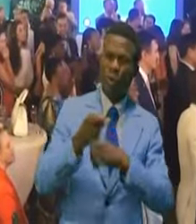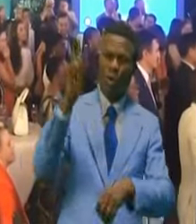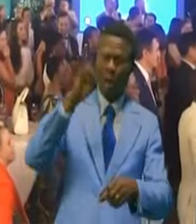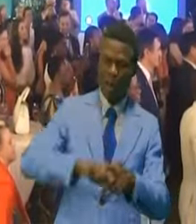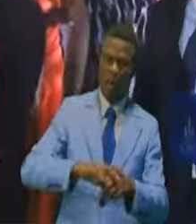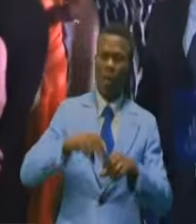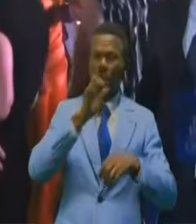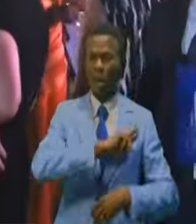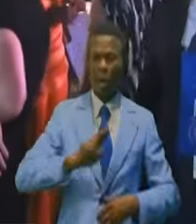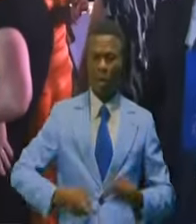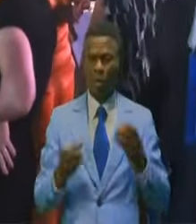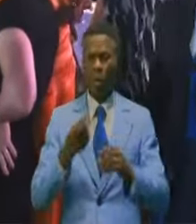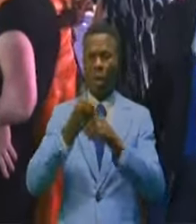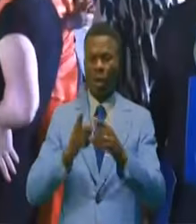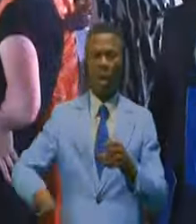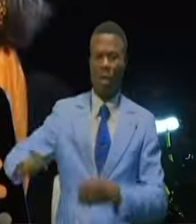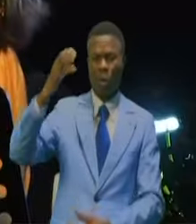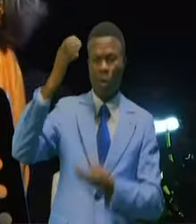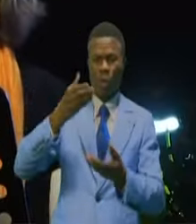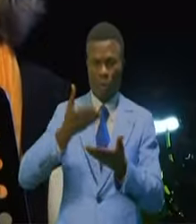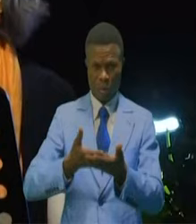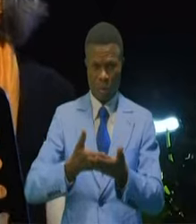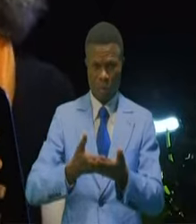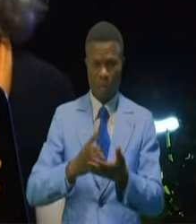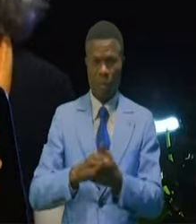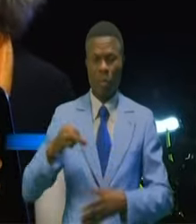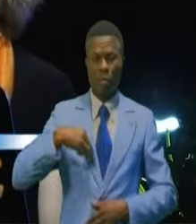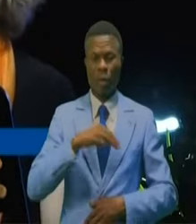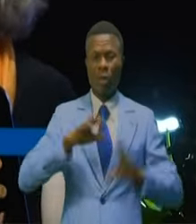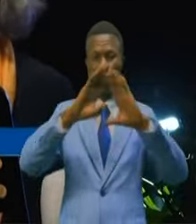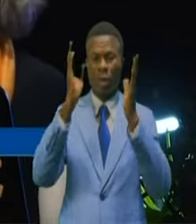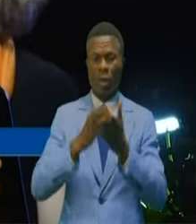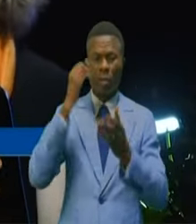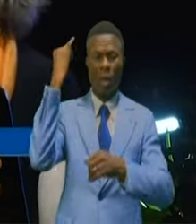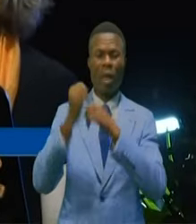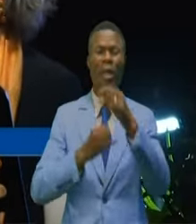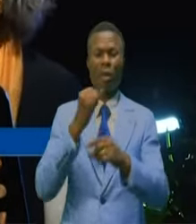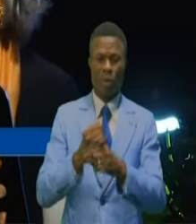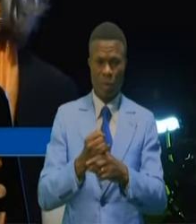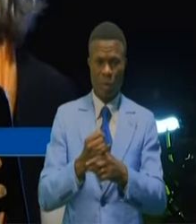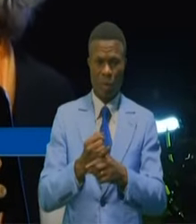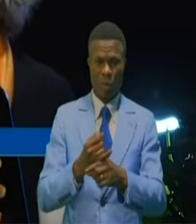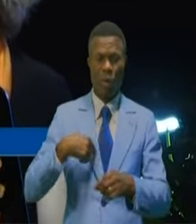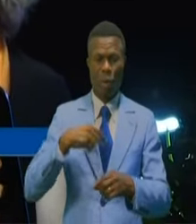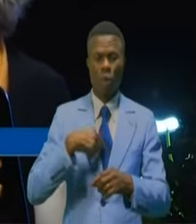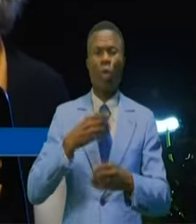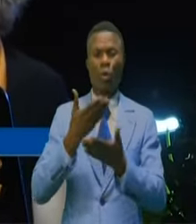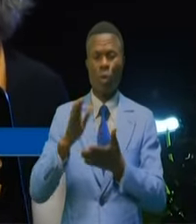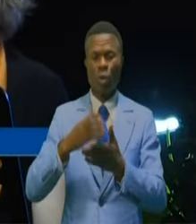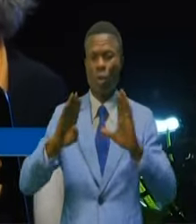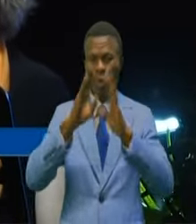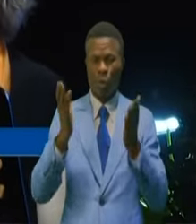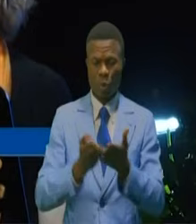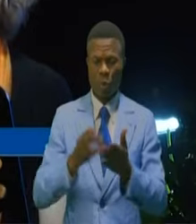la RDC de la part du Rwanda. En tant que membre de la communauté internationale, nous partageons tout